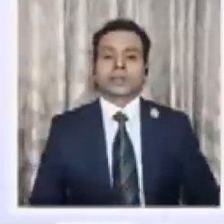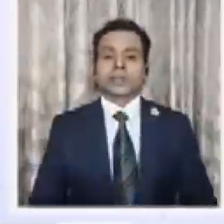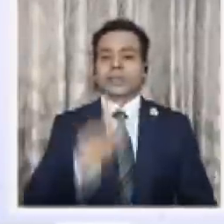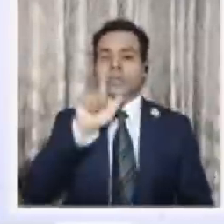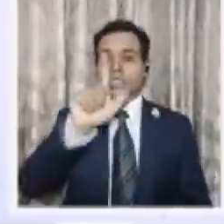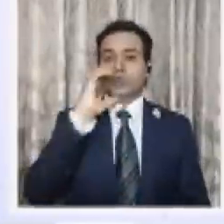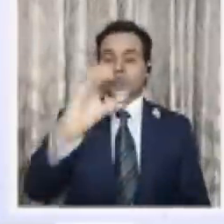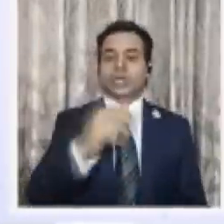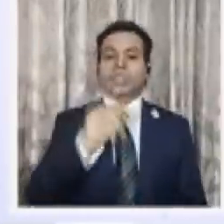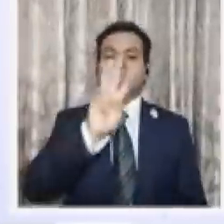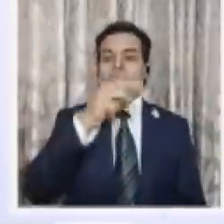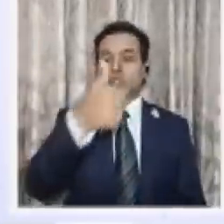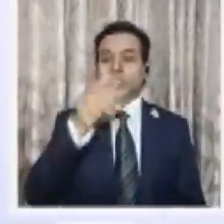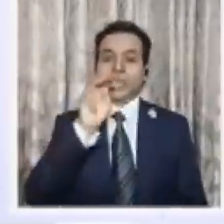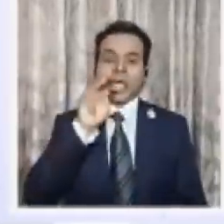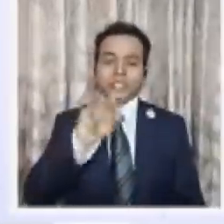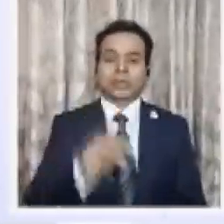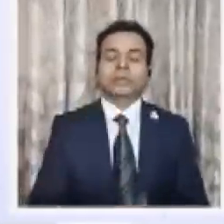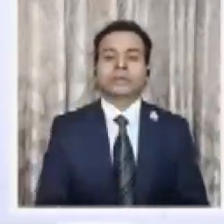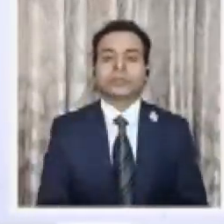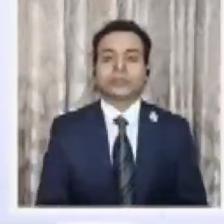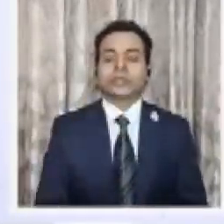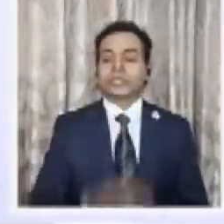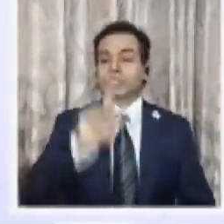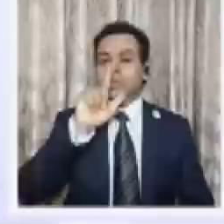19,586টি এবং এ পর্যন্ত